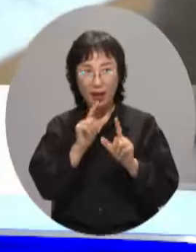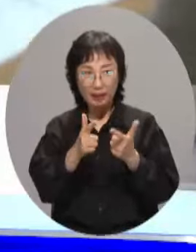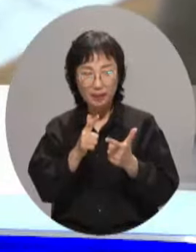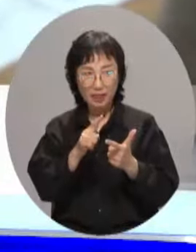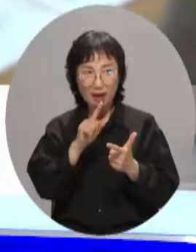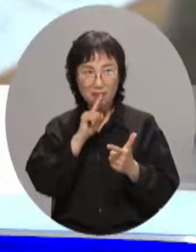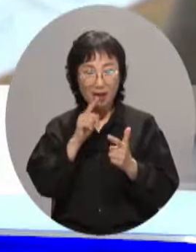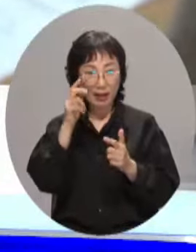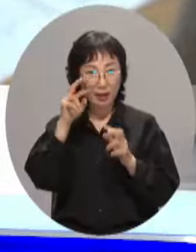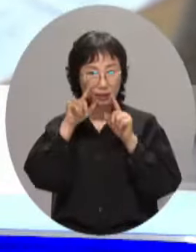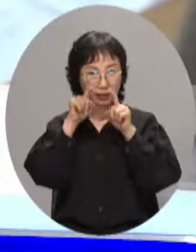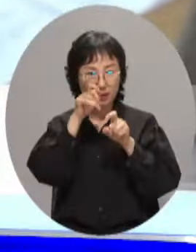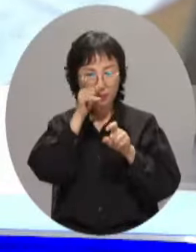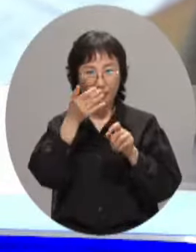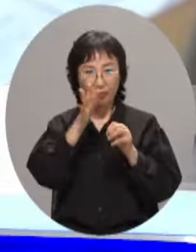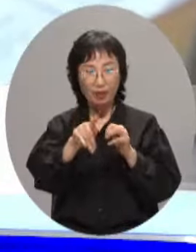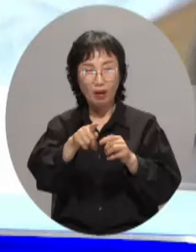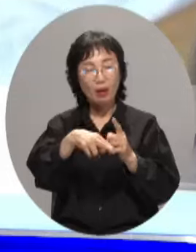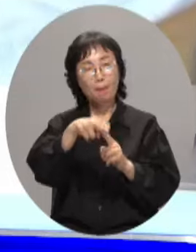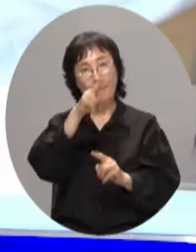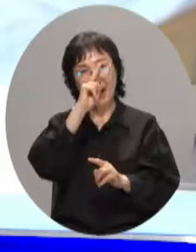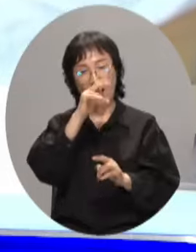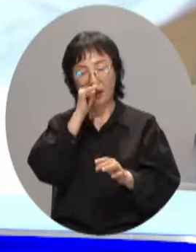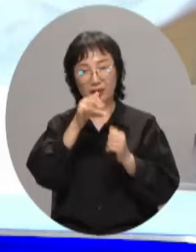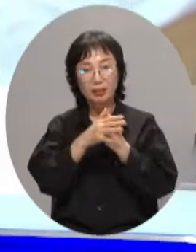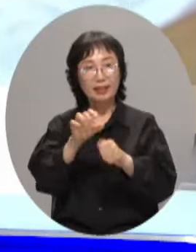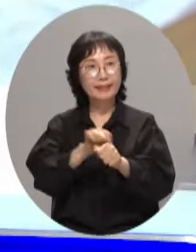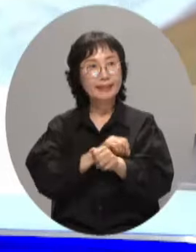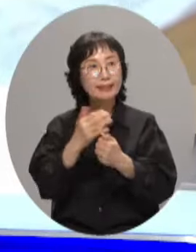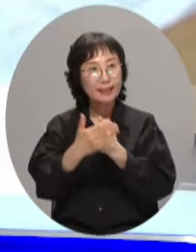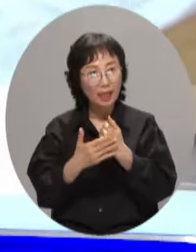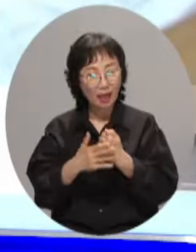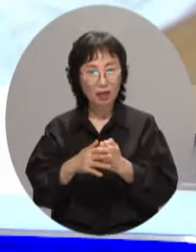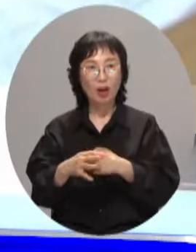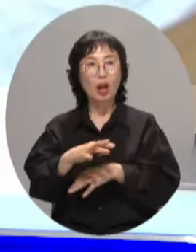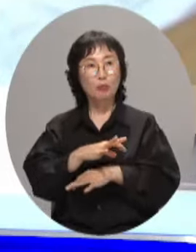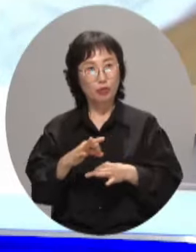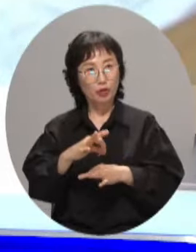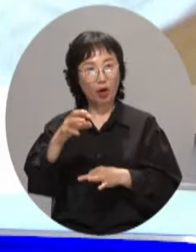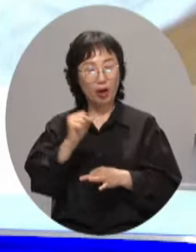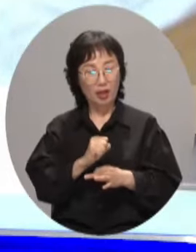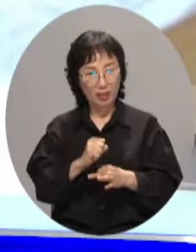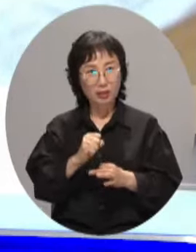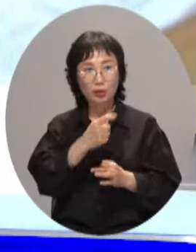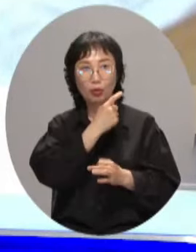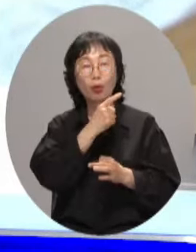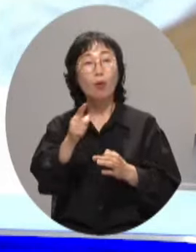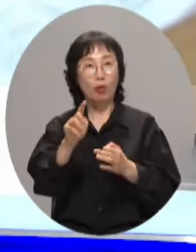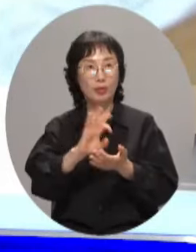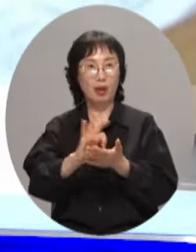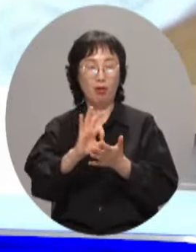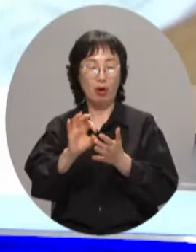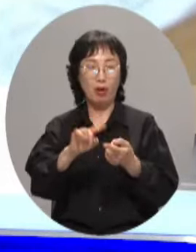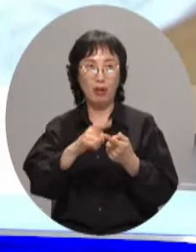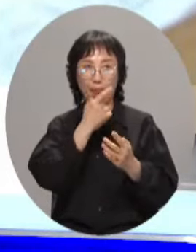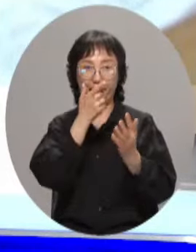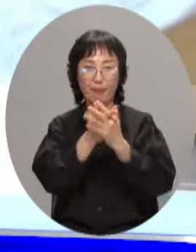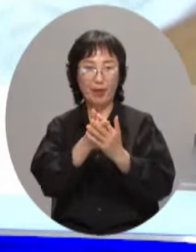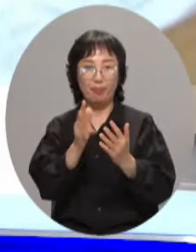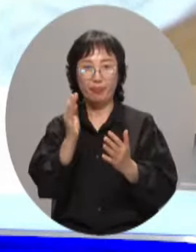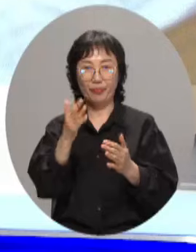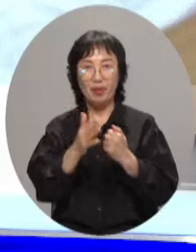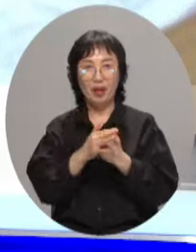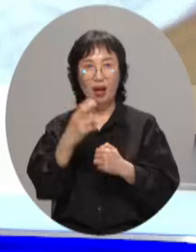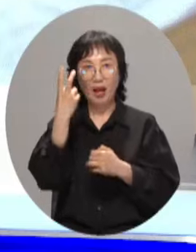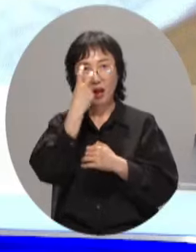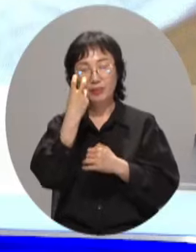특별감사 결과 집행 예산의 절반 이상이 특혜와 부정으로 얼룩진 사실이 확인된 겁니다. 전북도 감사위는